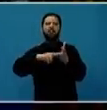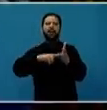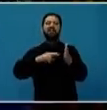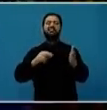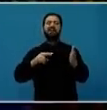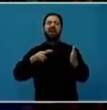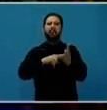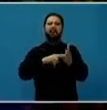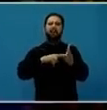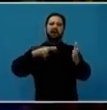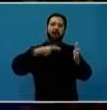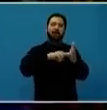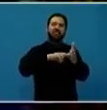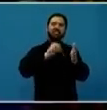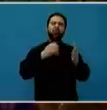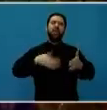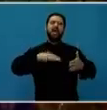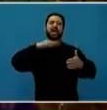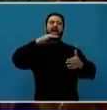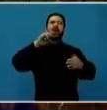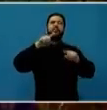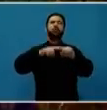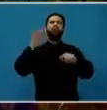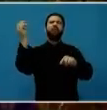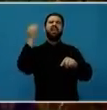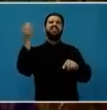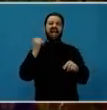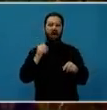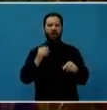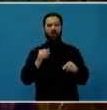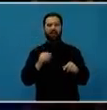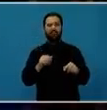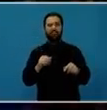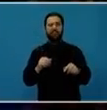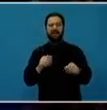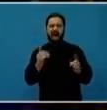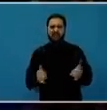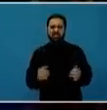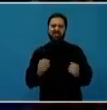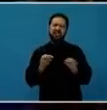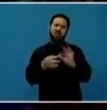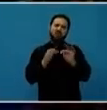ne-am putea încărca. Însă lucrurile sunt mult mai profunde. Probabil aceste expresii vin